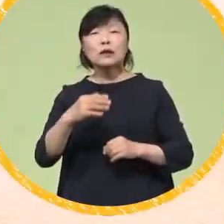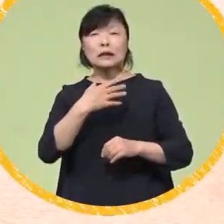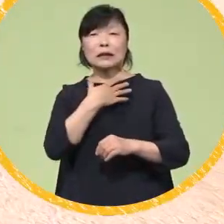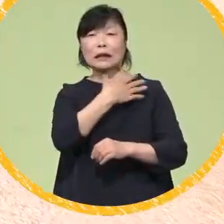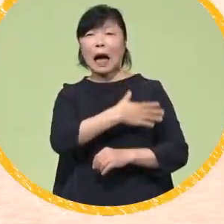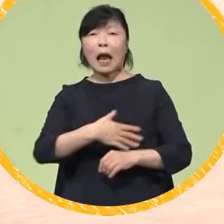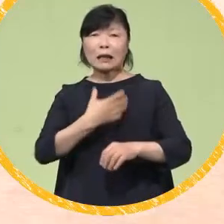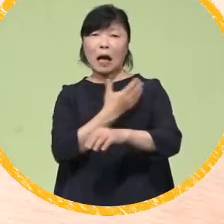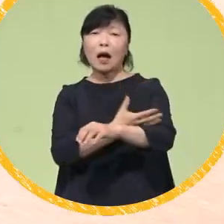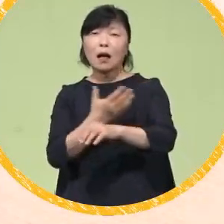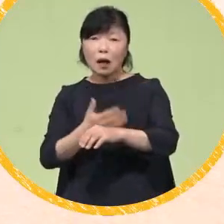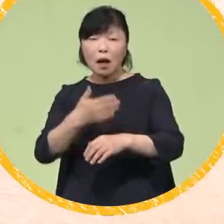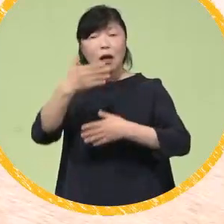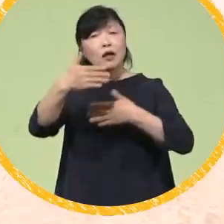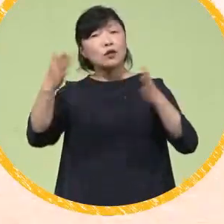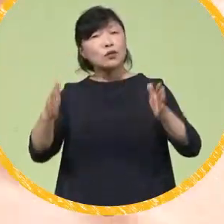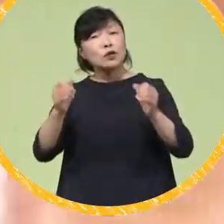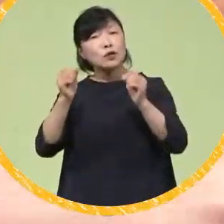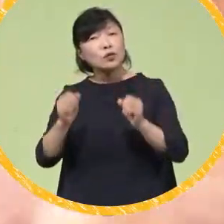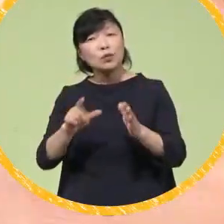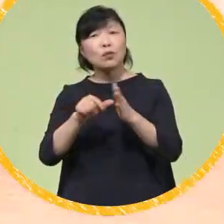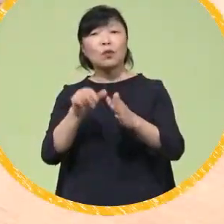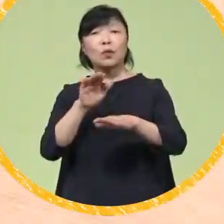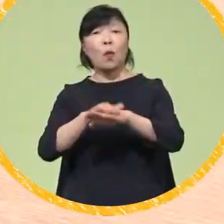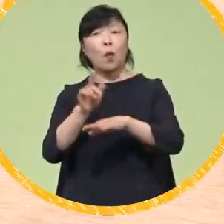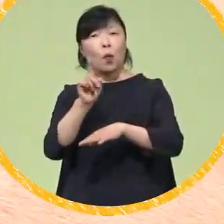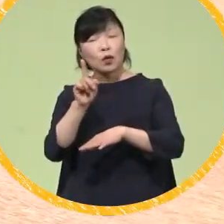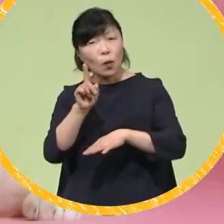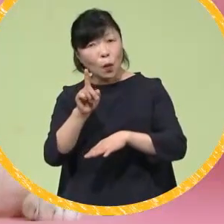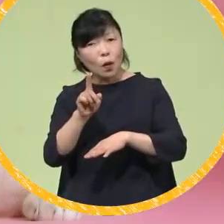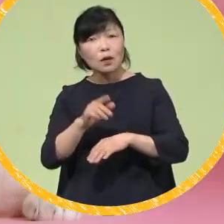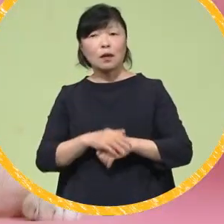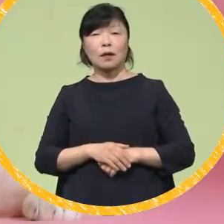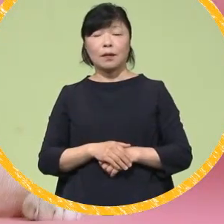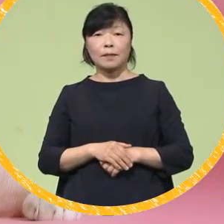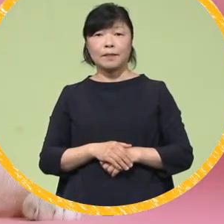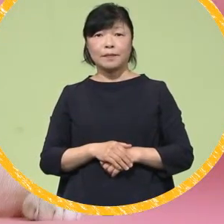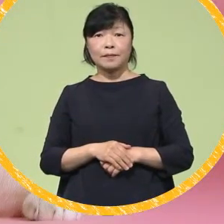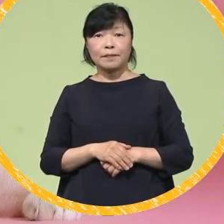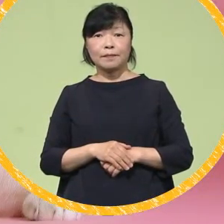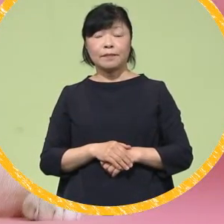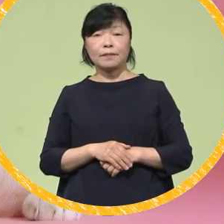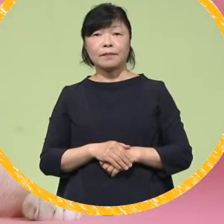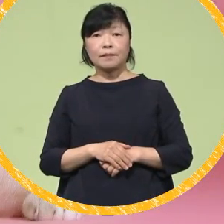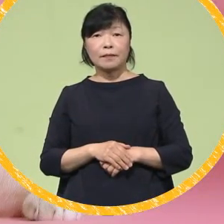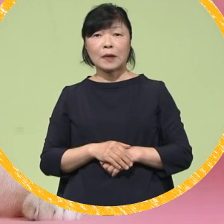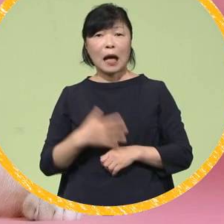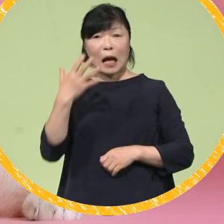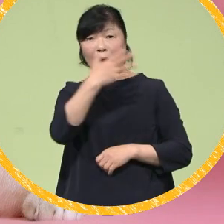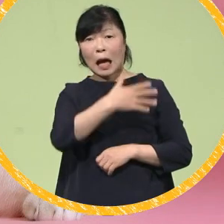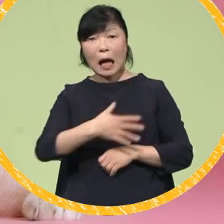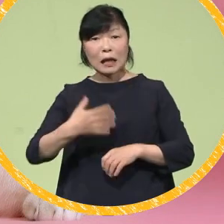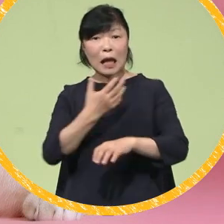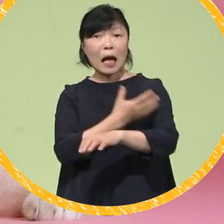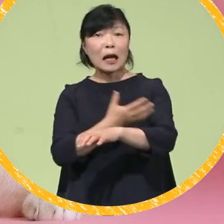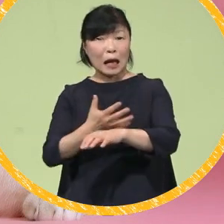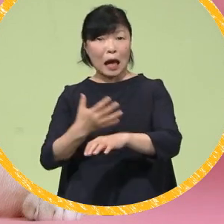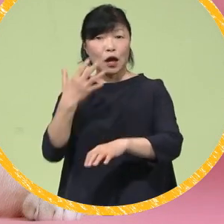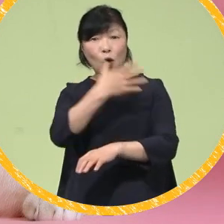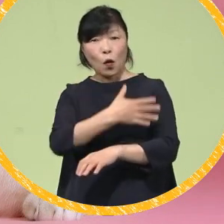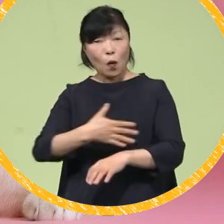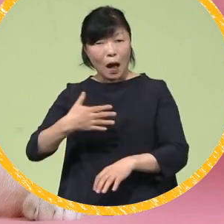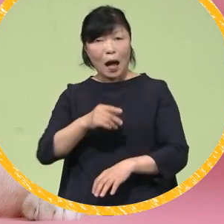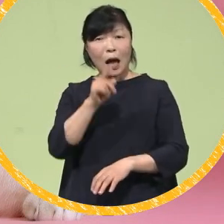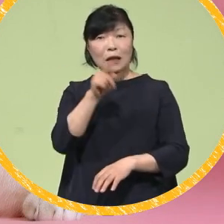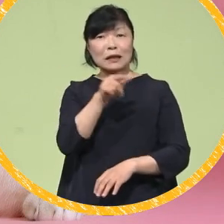も室内の時ってどうなんだろうか、うん、注意しなきゃなのかな。 実は毛で覆われた動物たちは人間